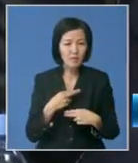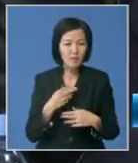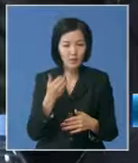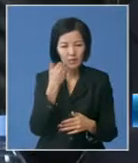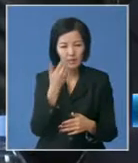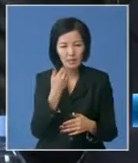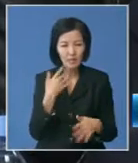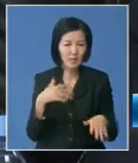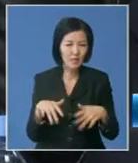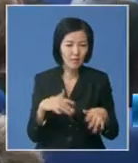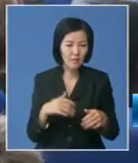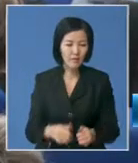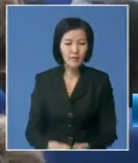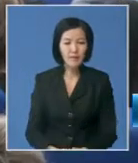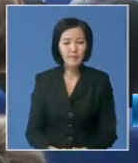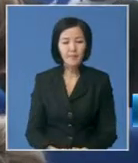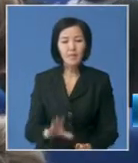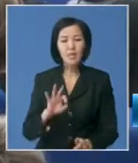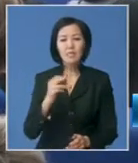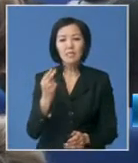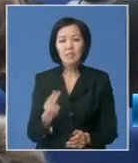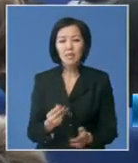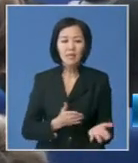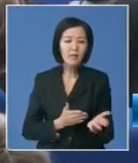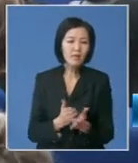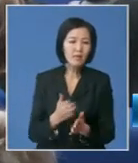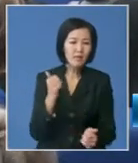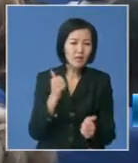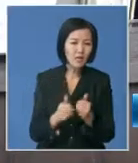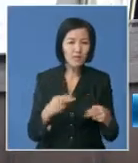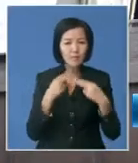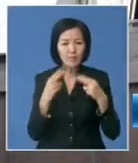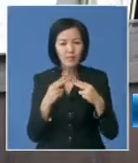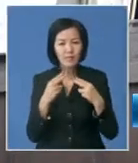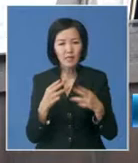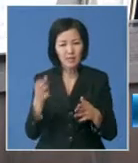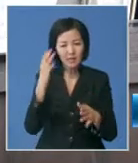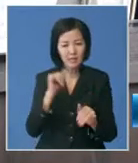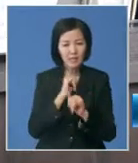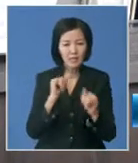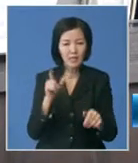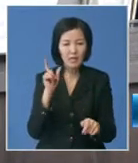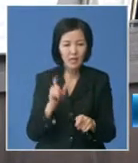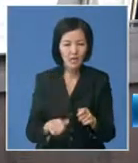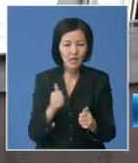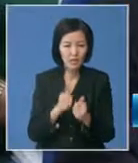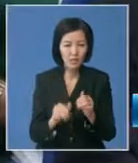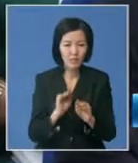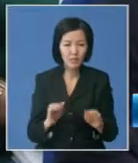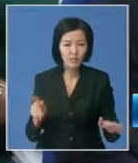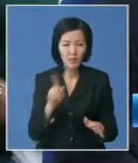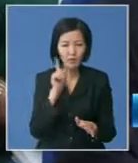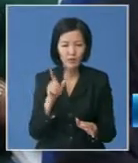слабый показатель социальная сфера требует постоянной модернизации сознания каждого школьника и молодого человека